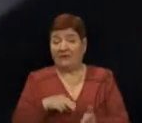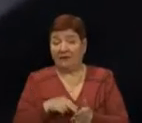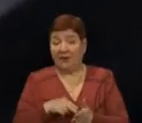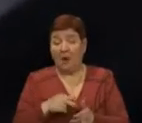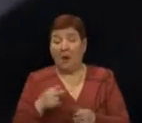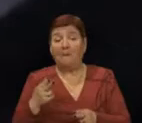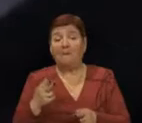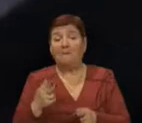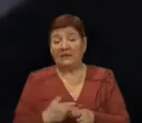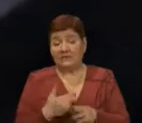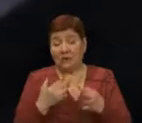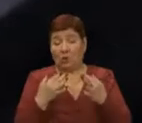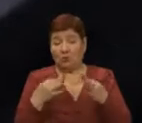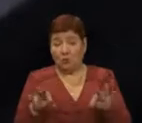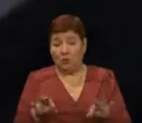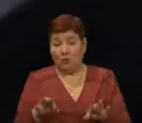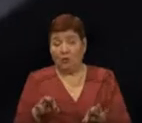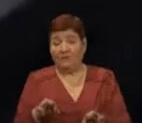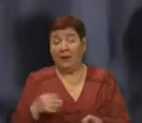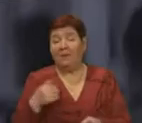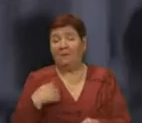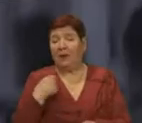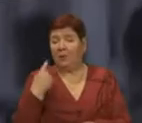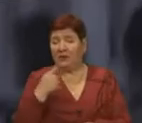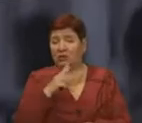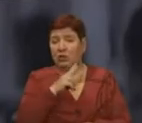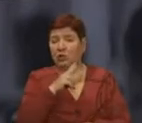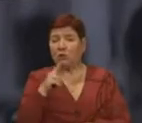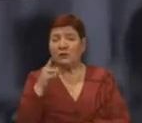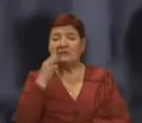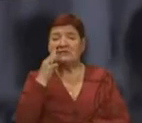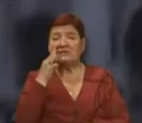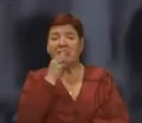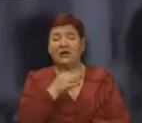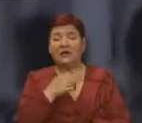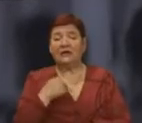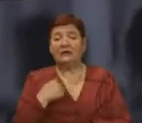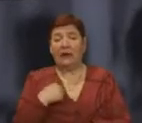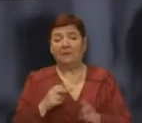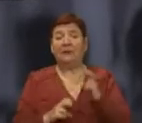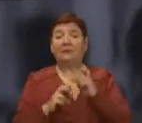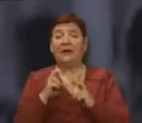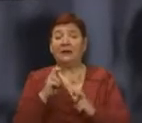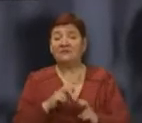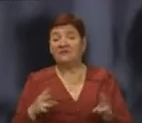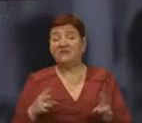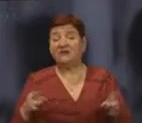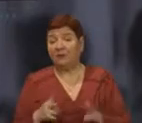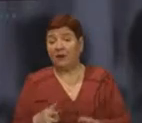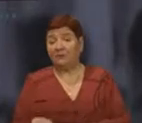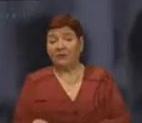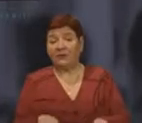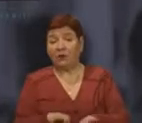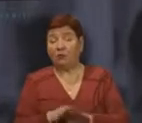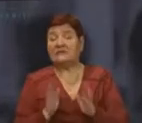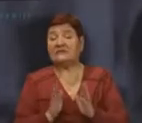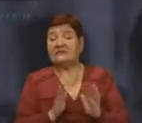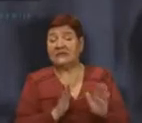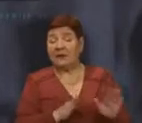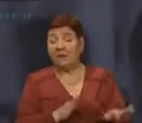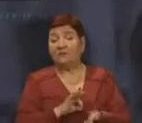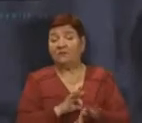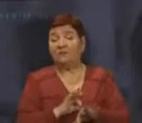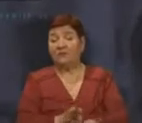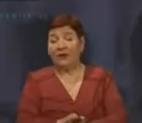без розбору звільнення, то, звісно, логічно, ми перші, хто скажемо, що для комунальних підприємств треба аналогічно таку ж певну систему,